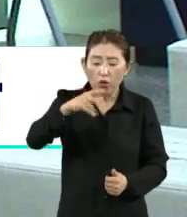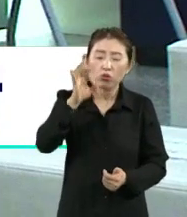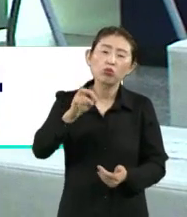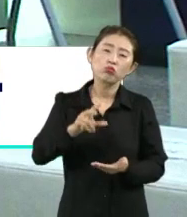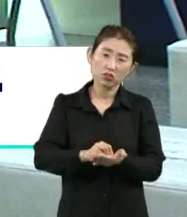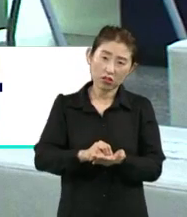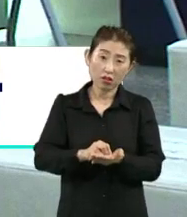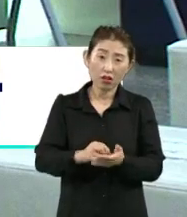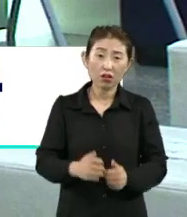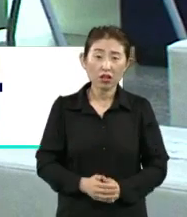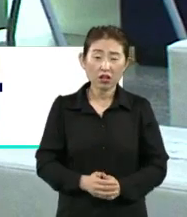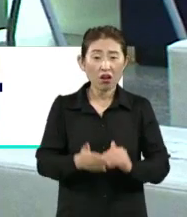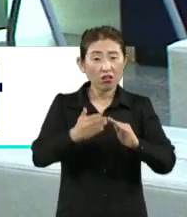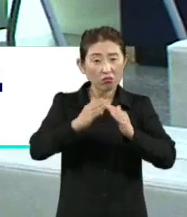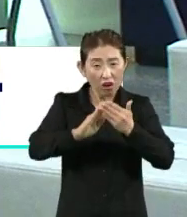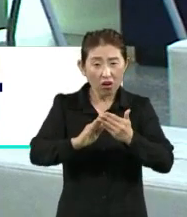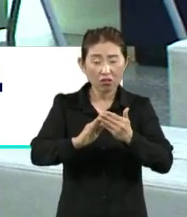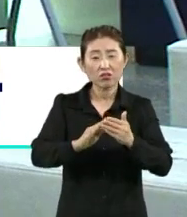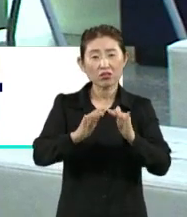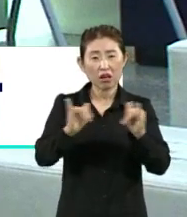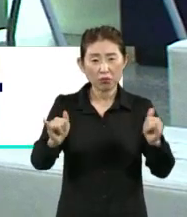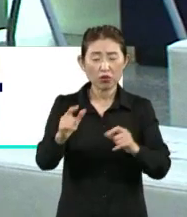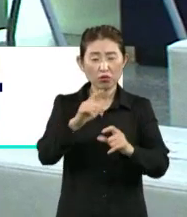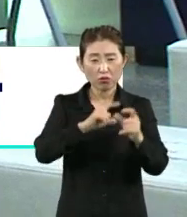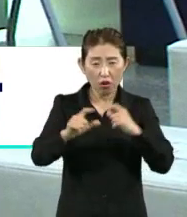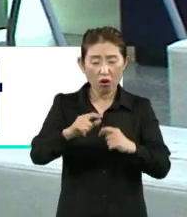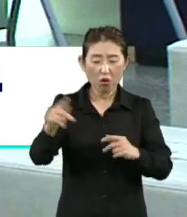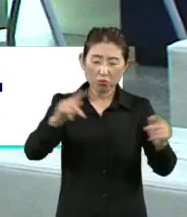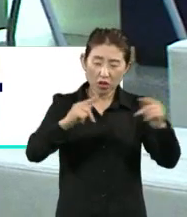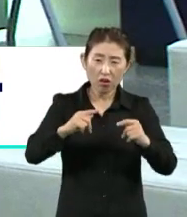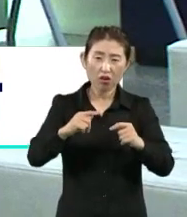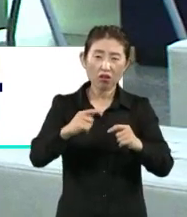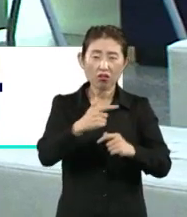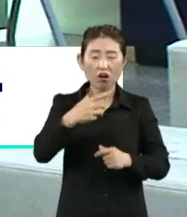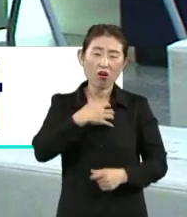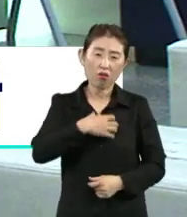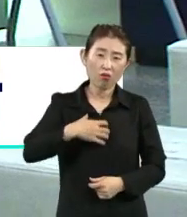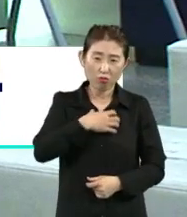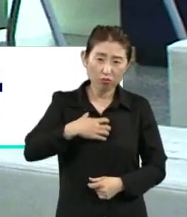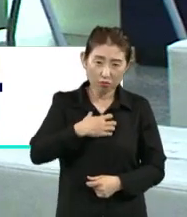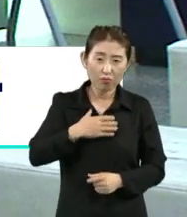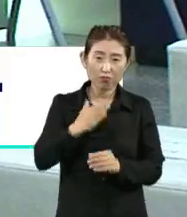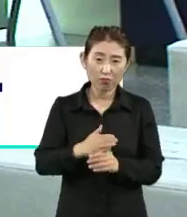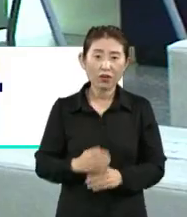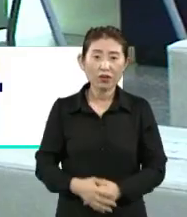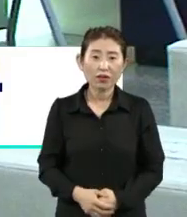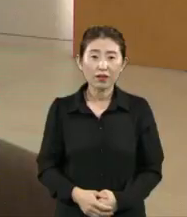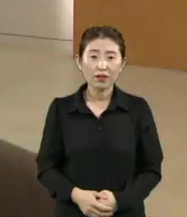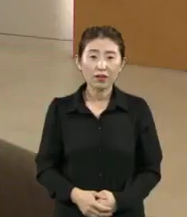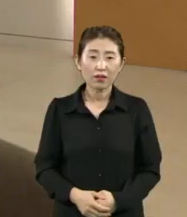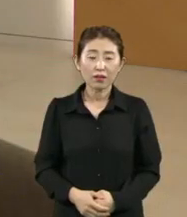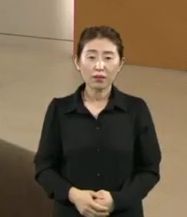비중이 높아져서 취약계층을 중심으로 부실 우려가 제기됩니다. 김건교 기자입니다.